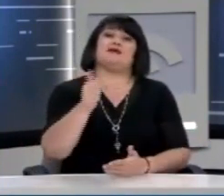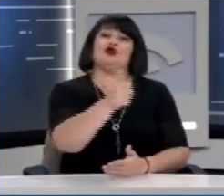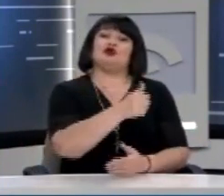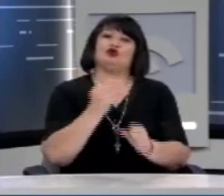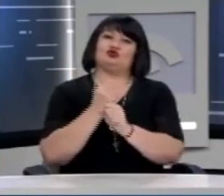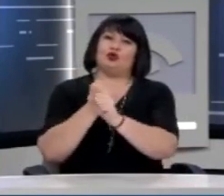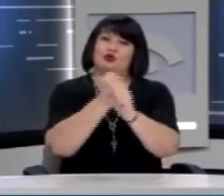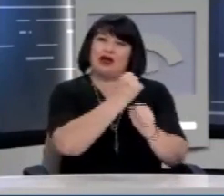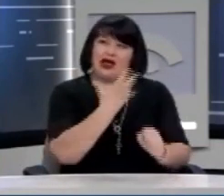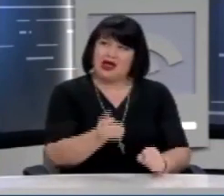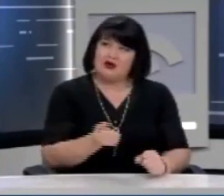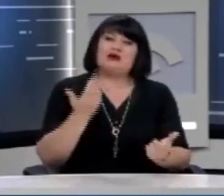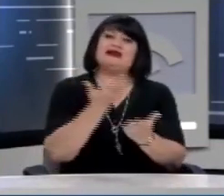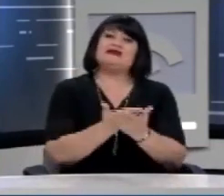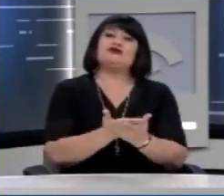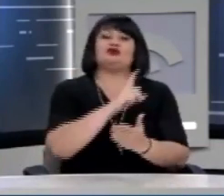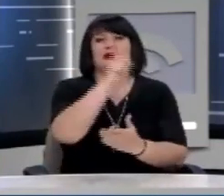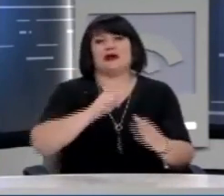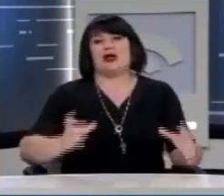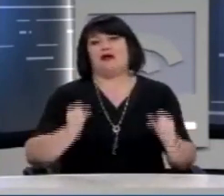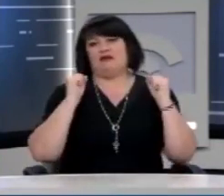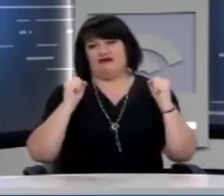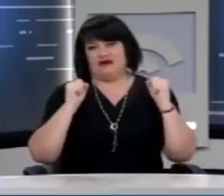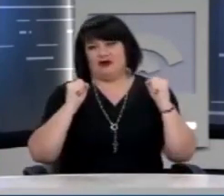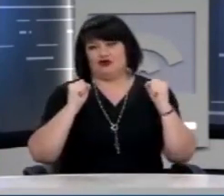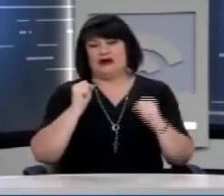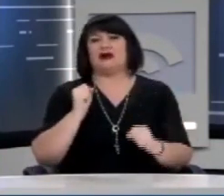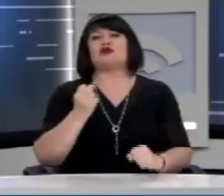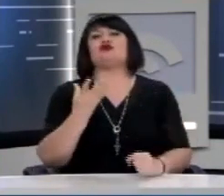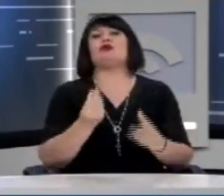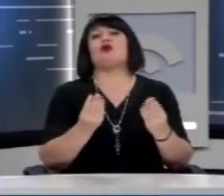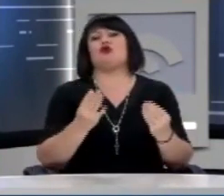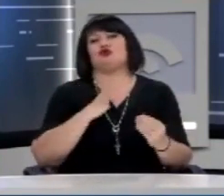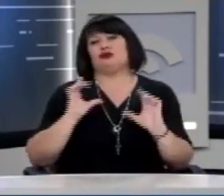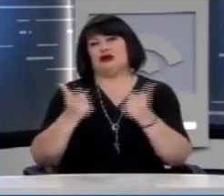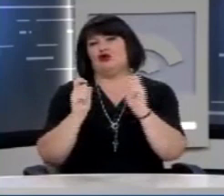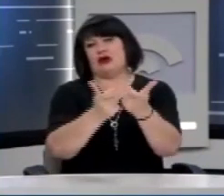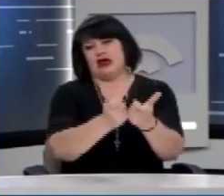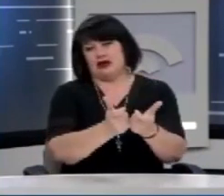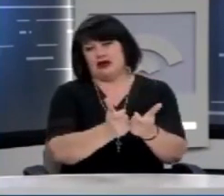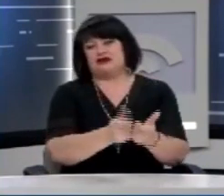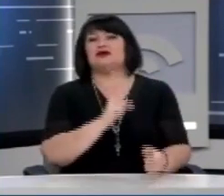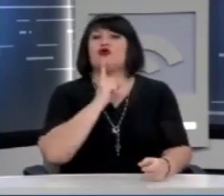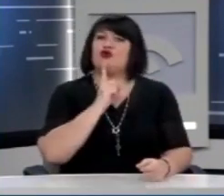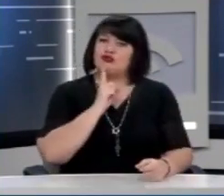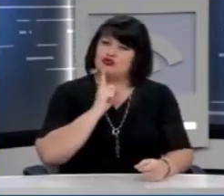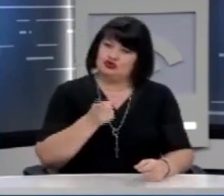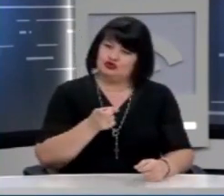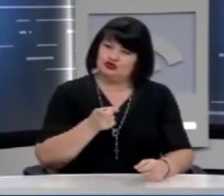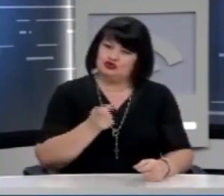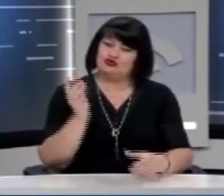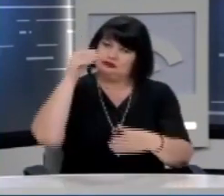αυτοαπασχολουμένων, που είναι κυριολεκτικά αιτήματα επιβίωσης για την πλειοψηφία τους και για τις οικογένειές τους, όπως είναι